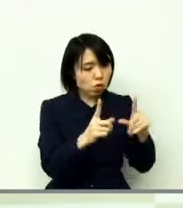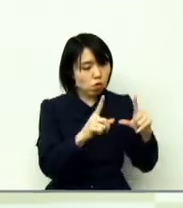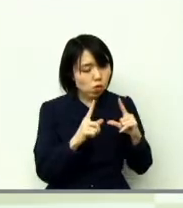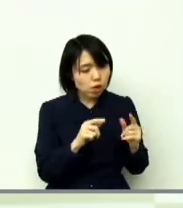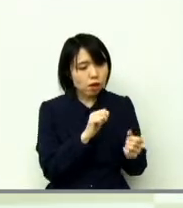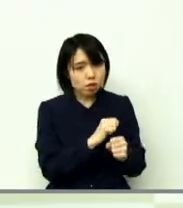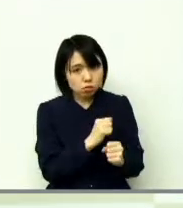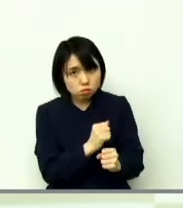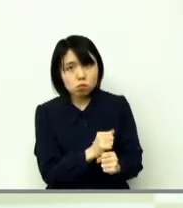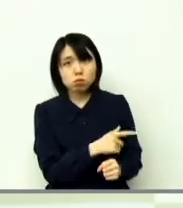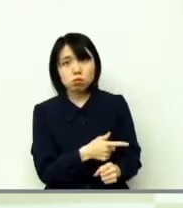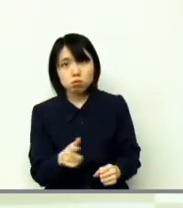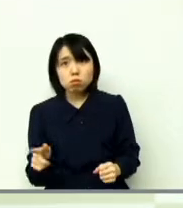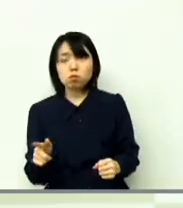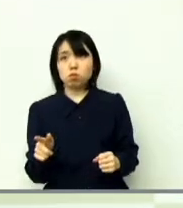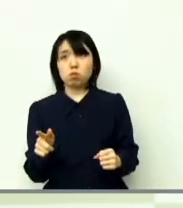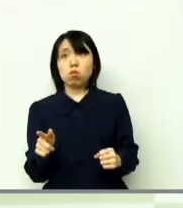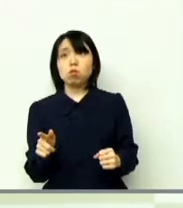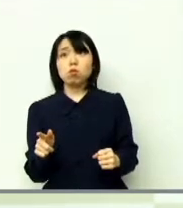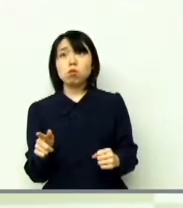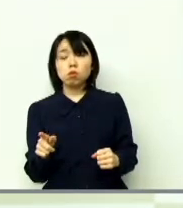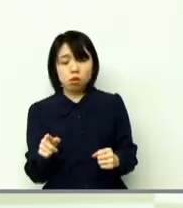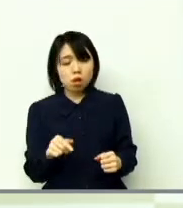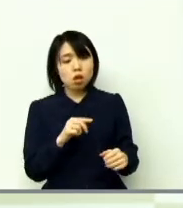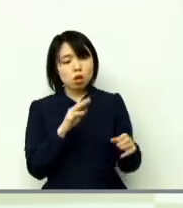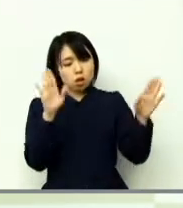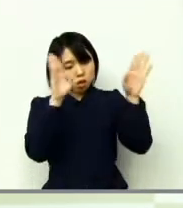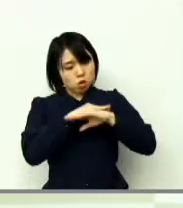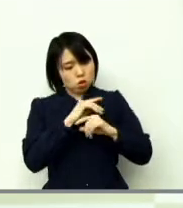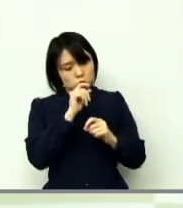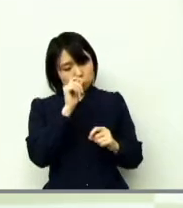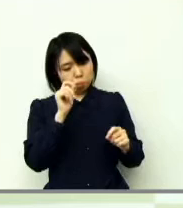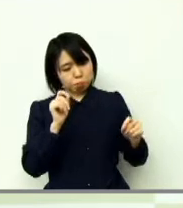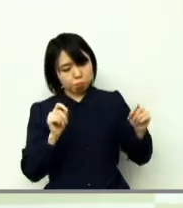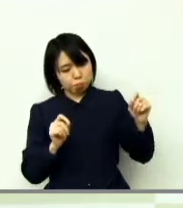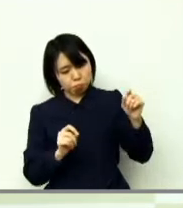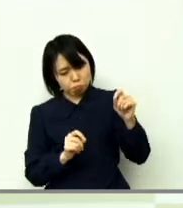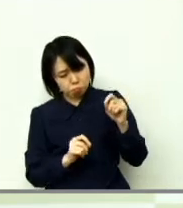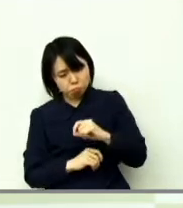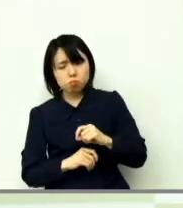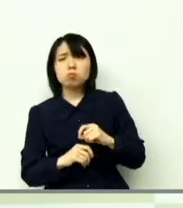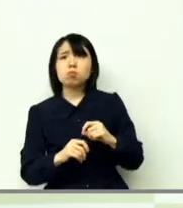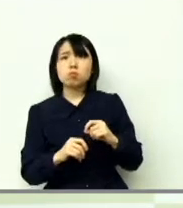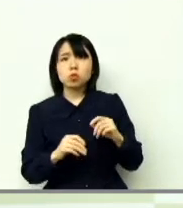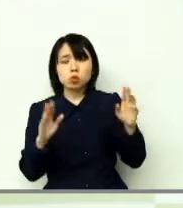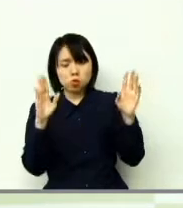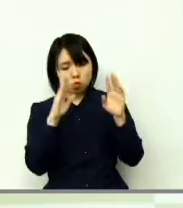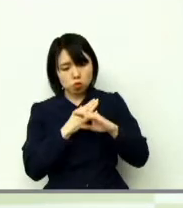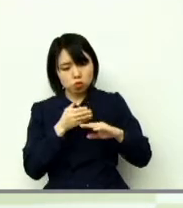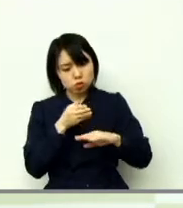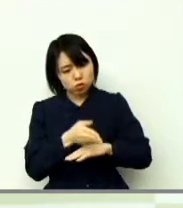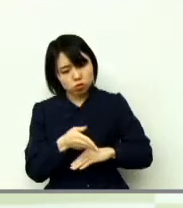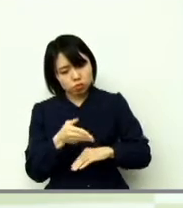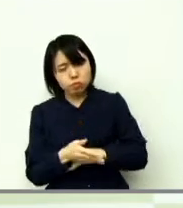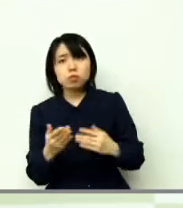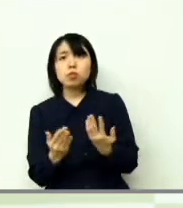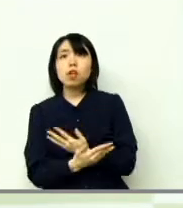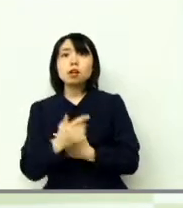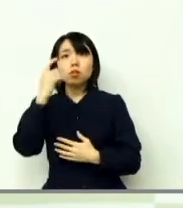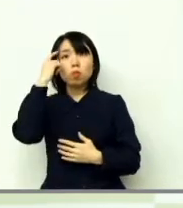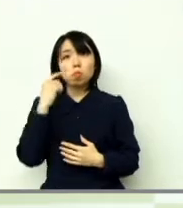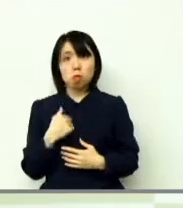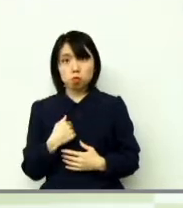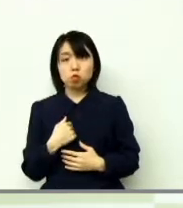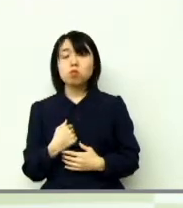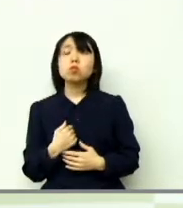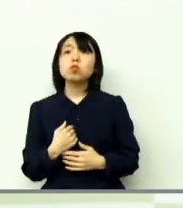部分で言いますと、少しどうしても夜が遅くなるということがございますので、